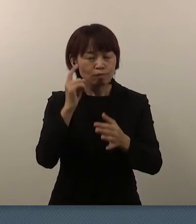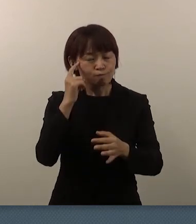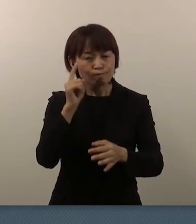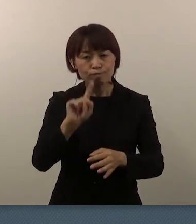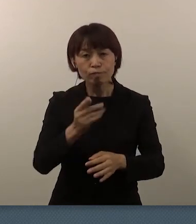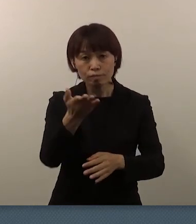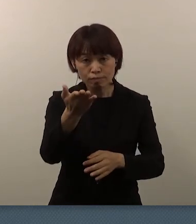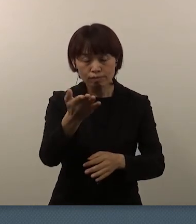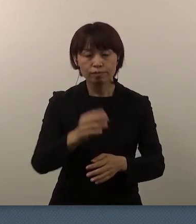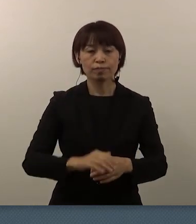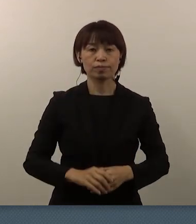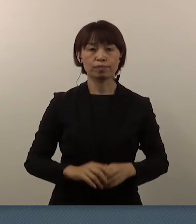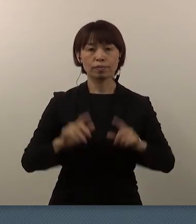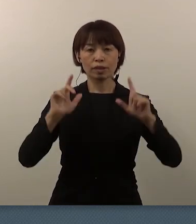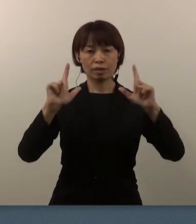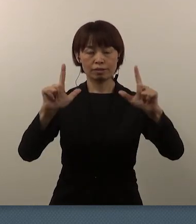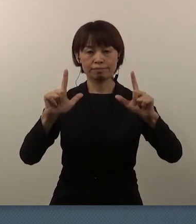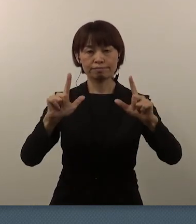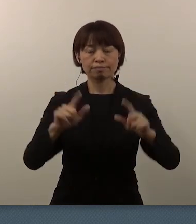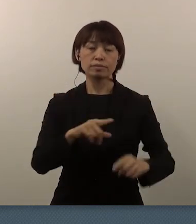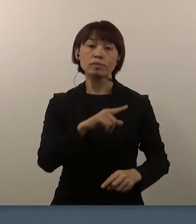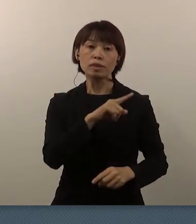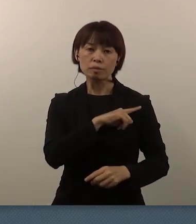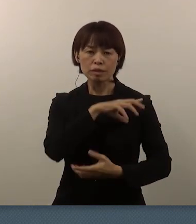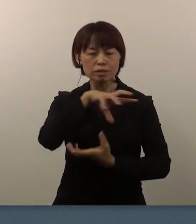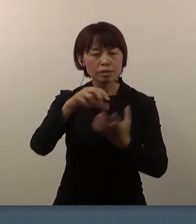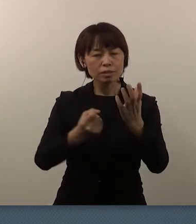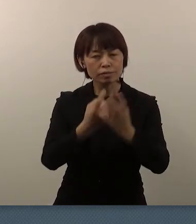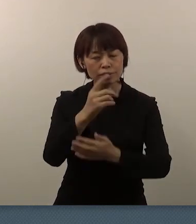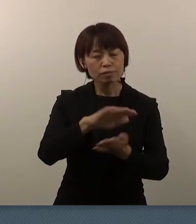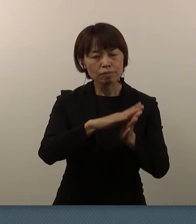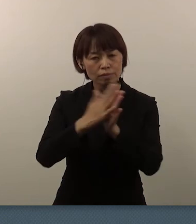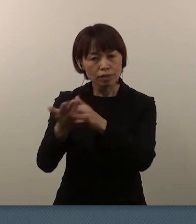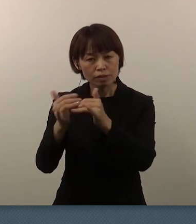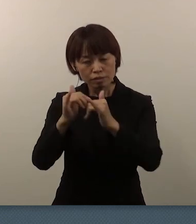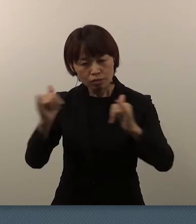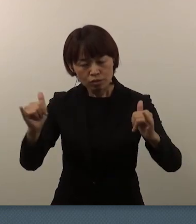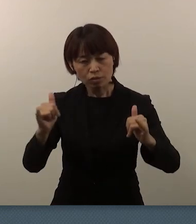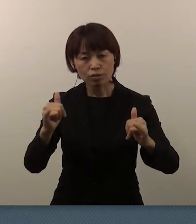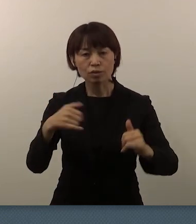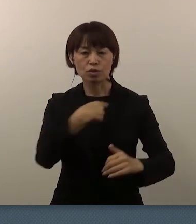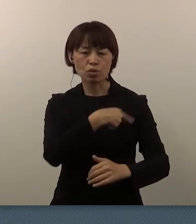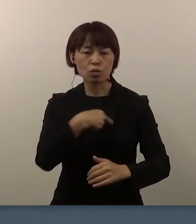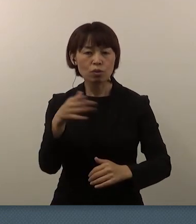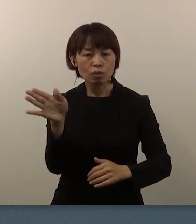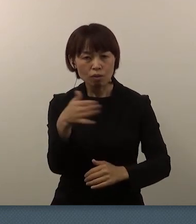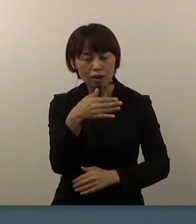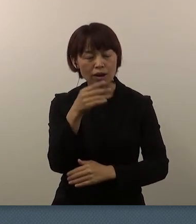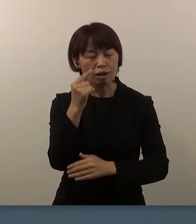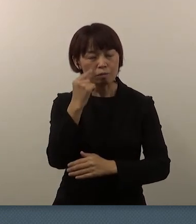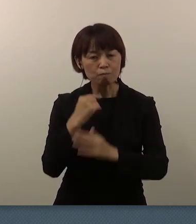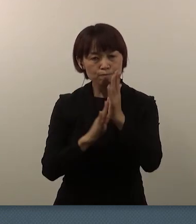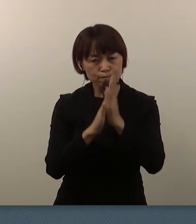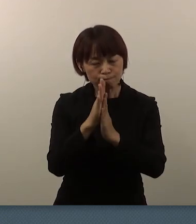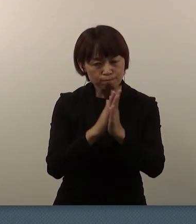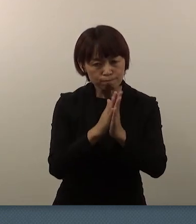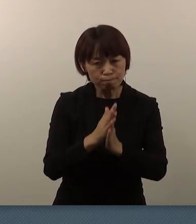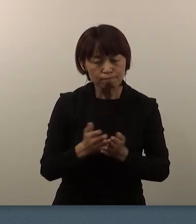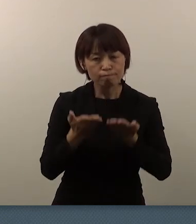か。 そうですね、まず事件でね、お亡くなりになった方々に対して本当に心から哀悼の意を表したいと思いますね。